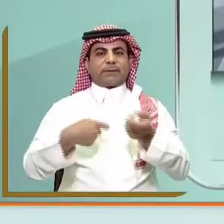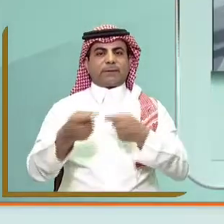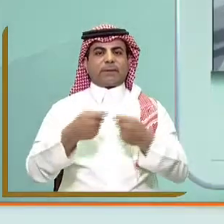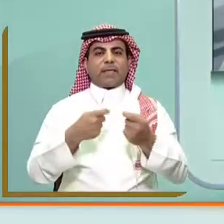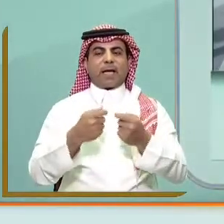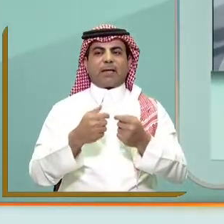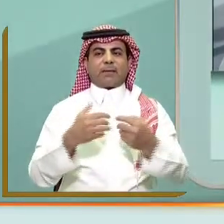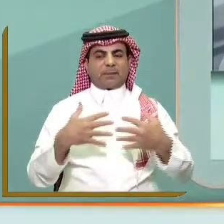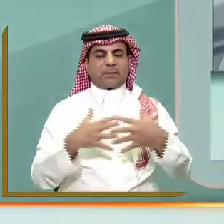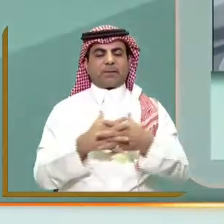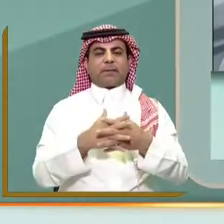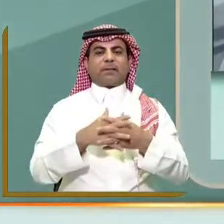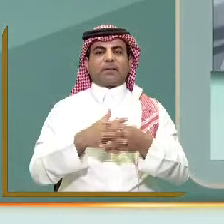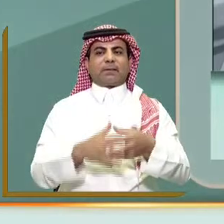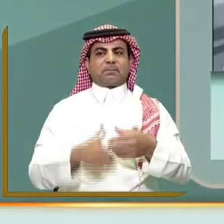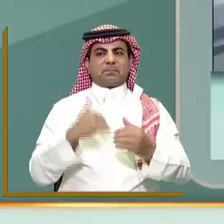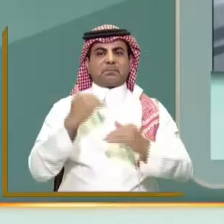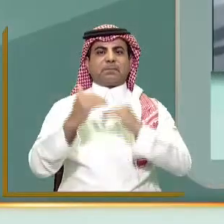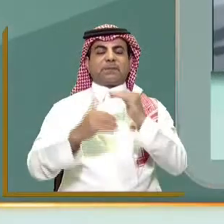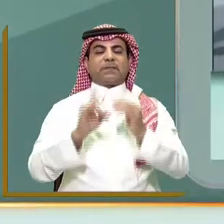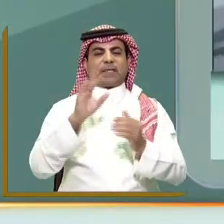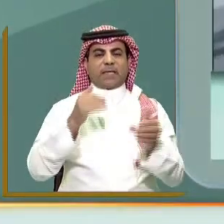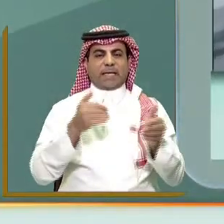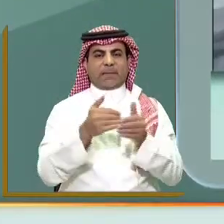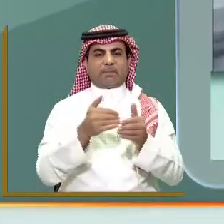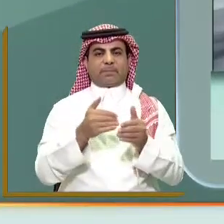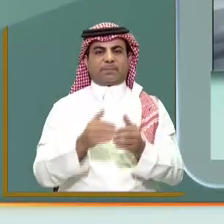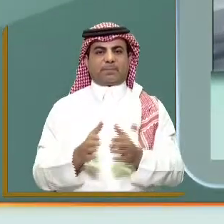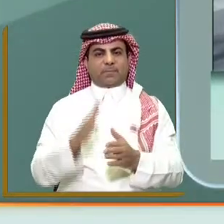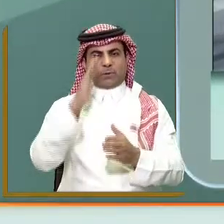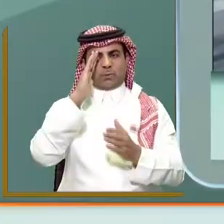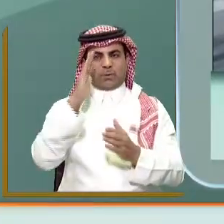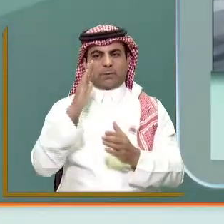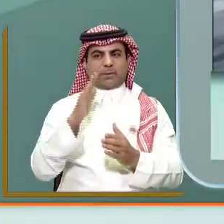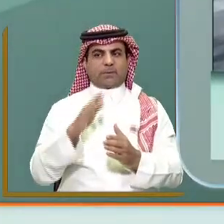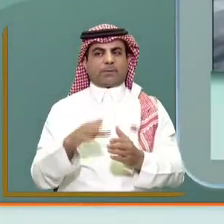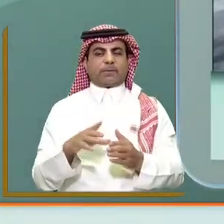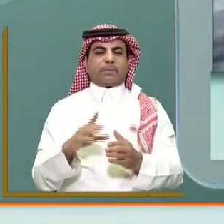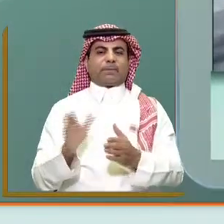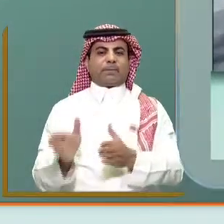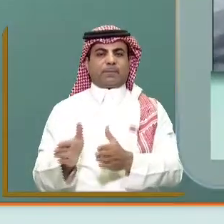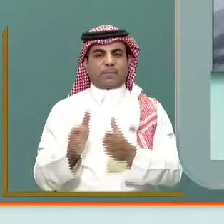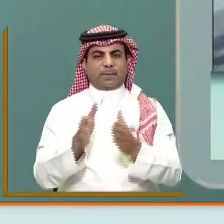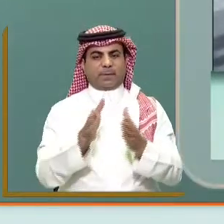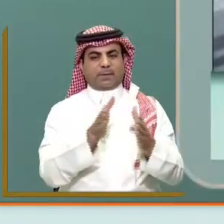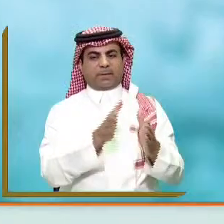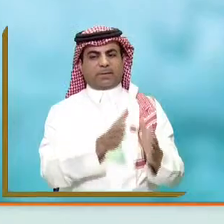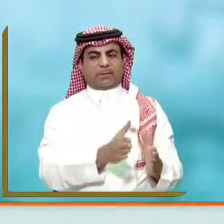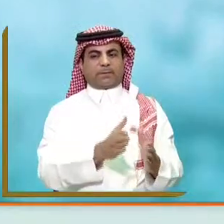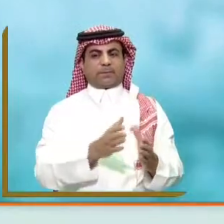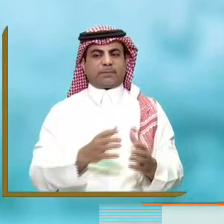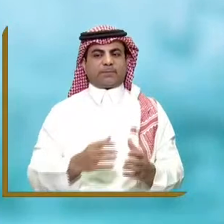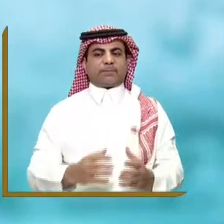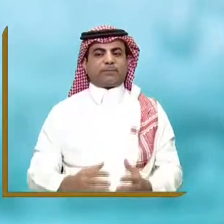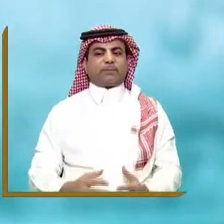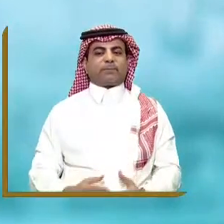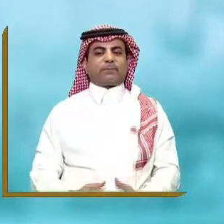والاقتصاد التايلندي في القريب جدا. شكرا لك بندر الكاتب الاقتصادي، كنت معنا من